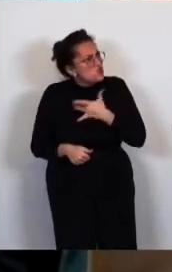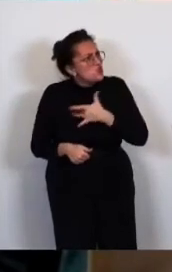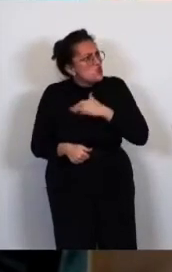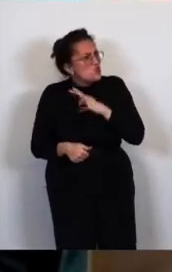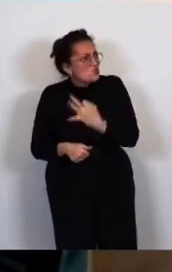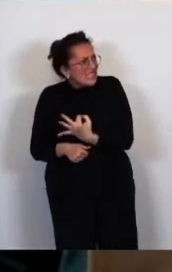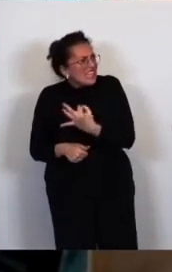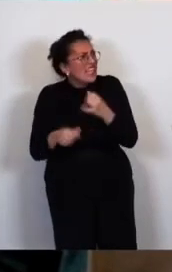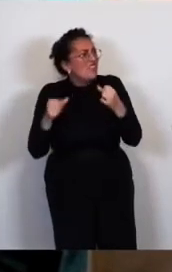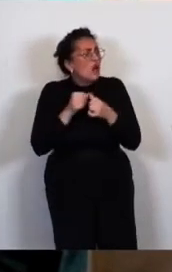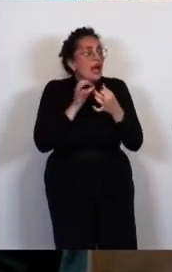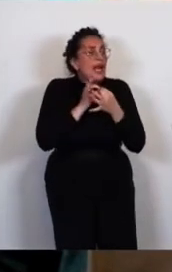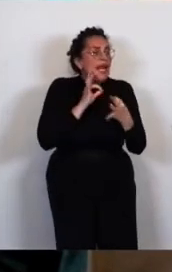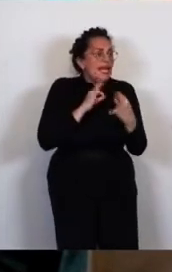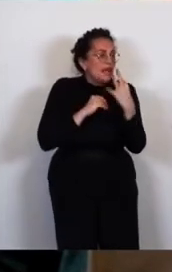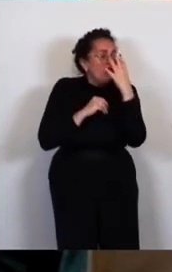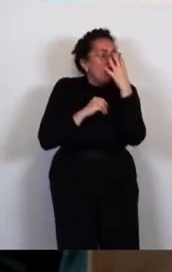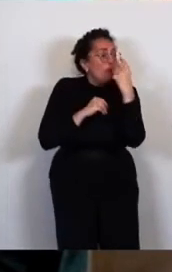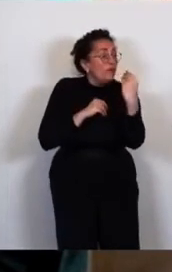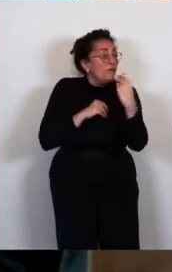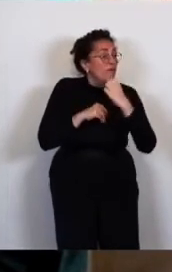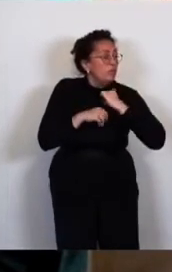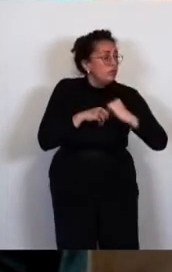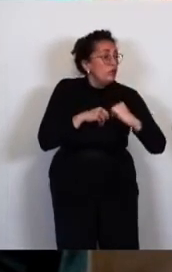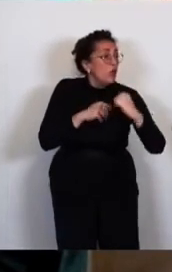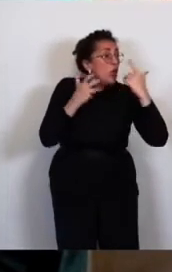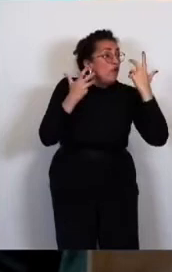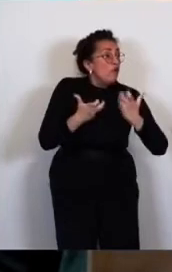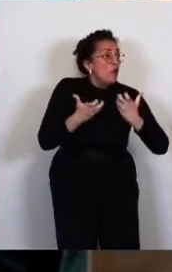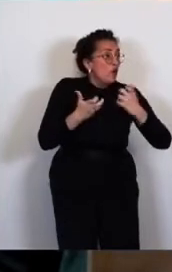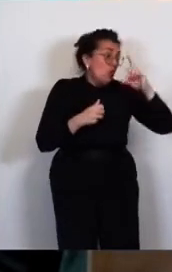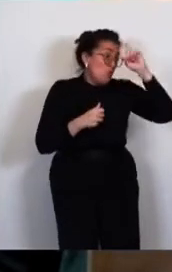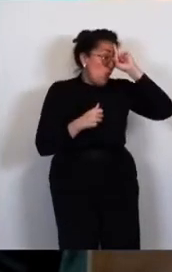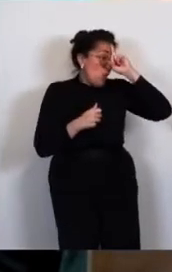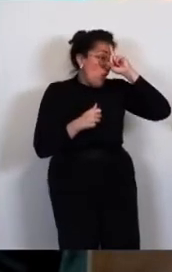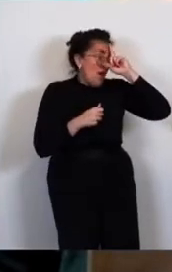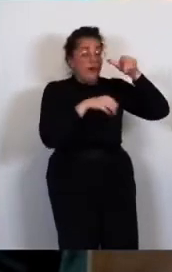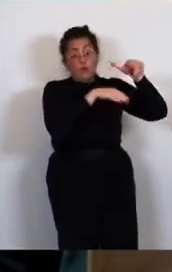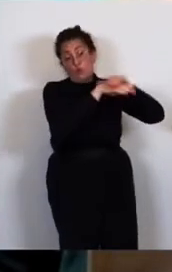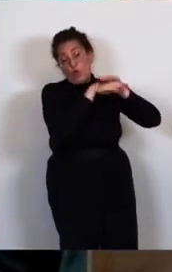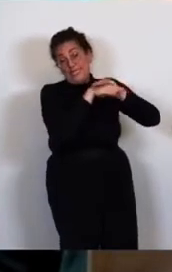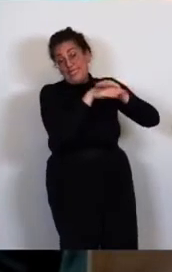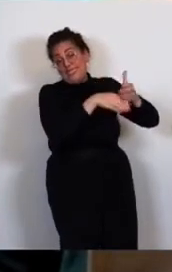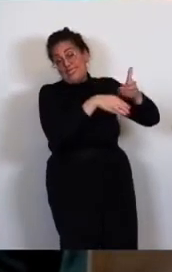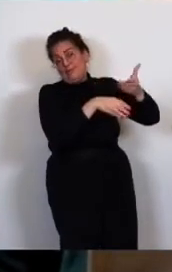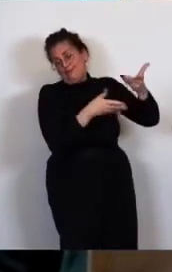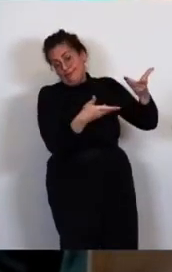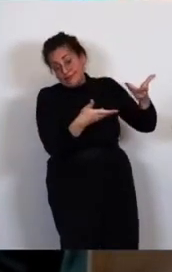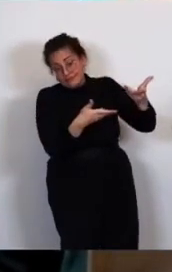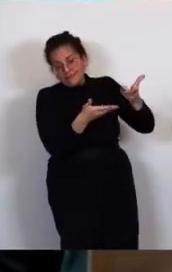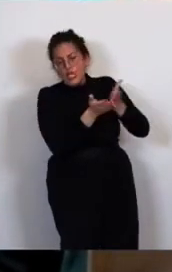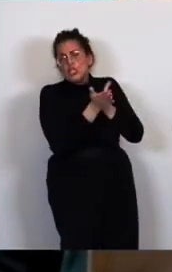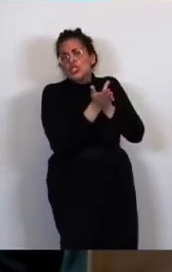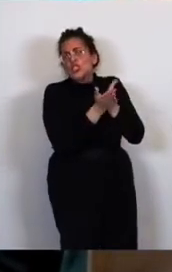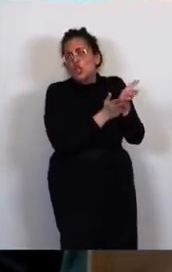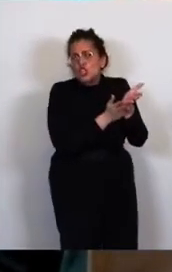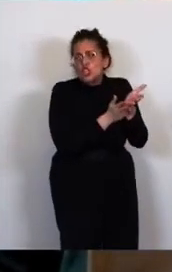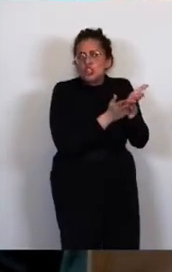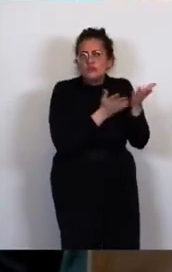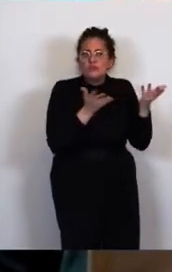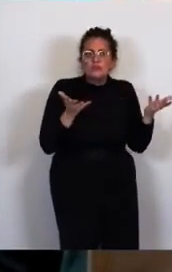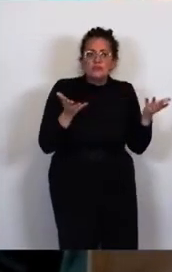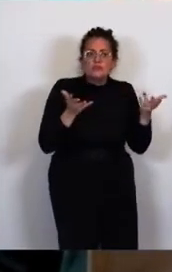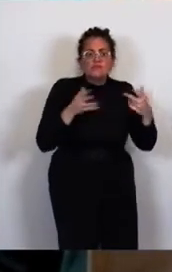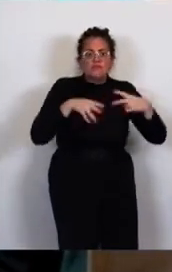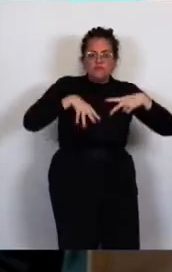de construire des lignes à grande vitesse repose souvent sur des considérations politiques et l'on a rarement recours à des